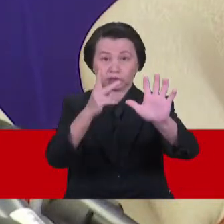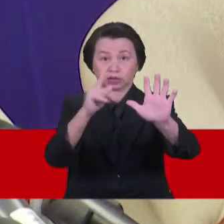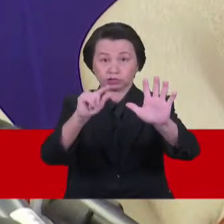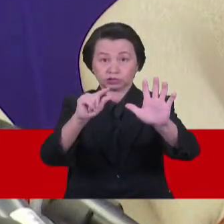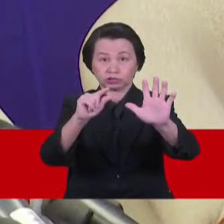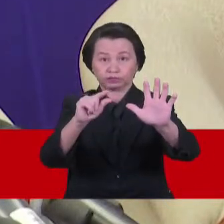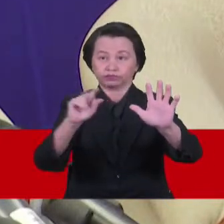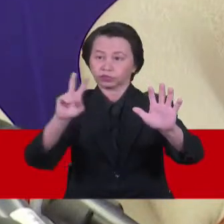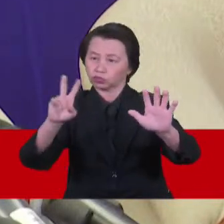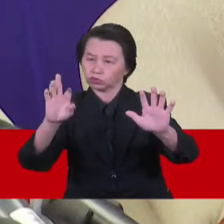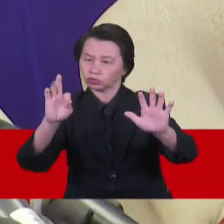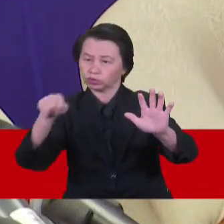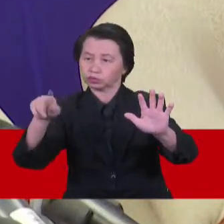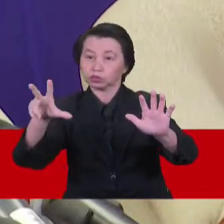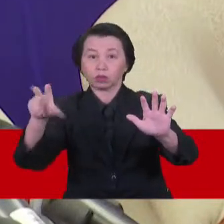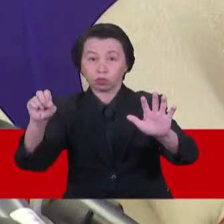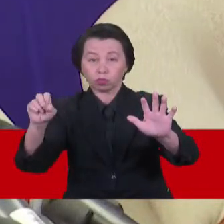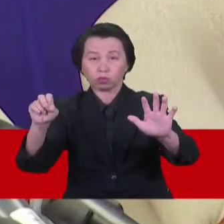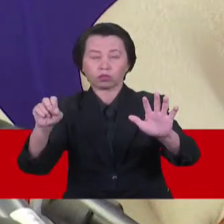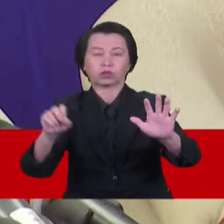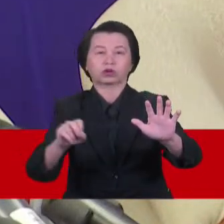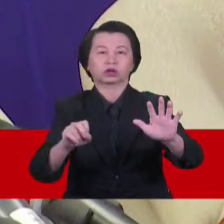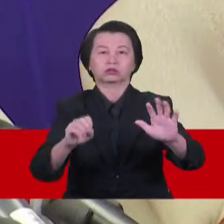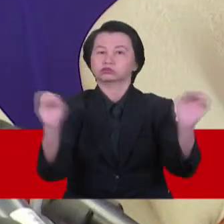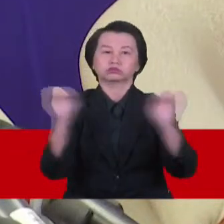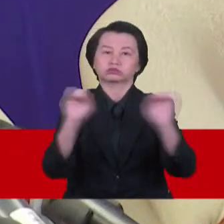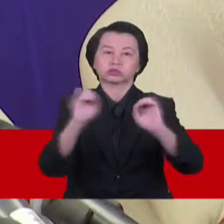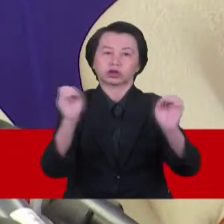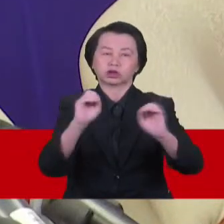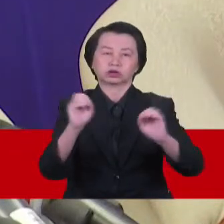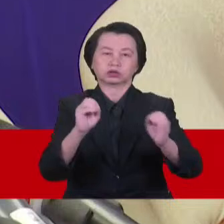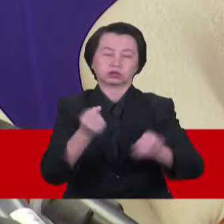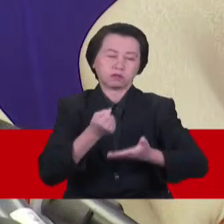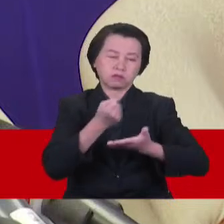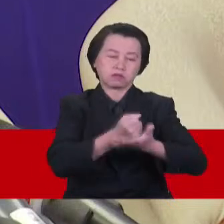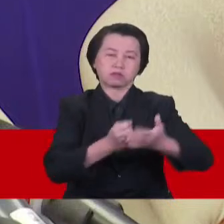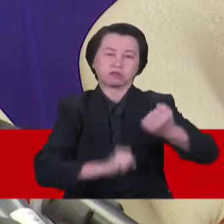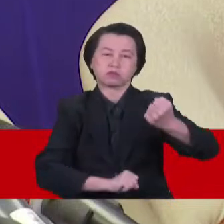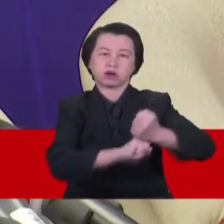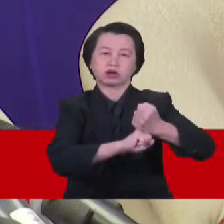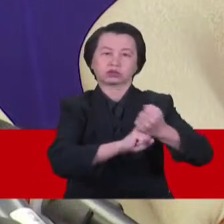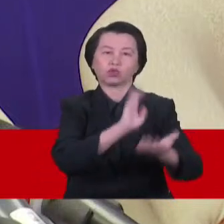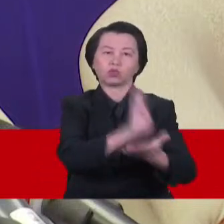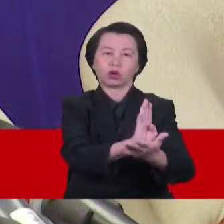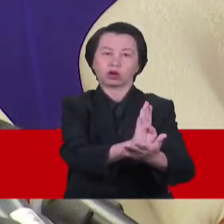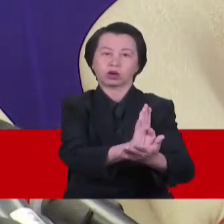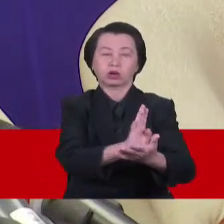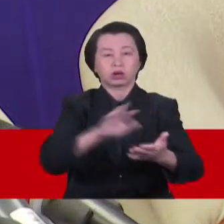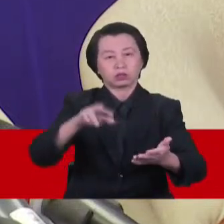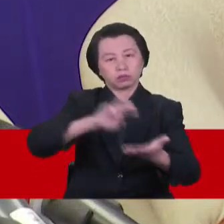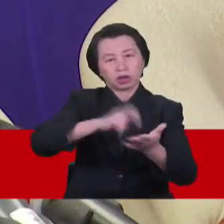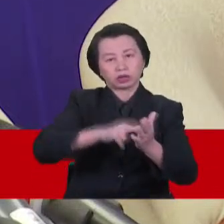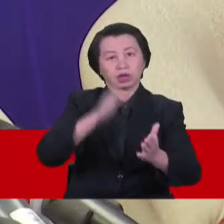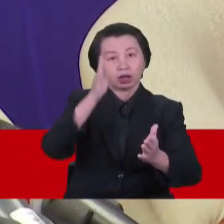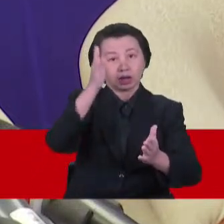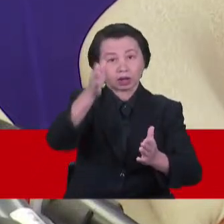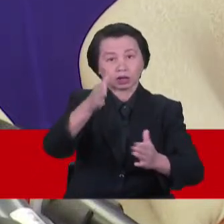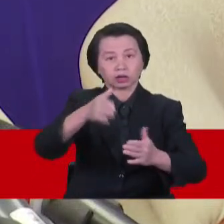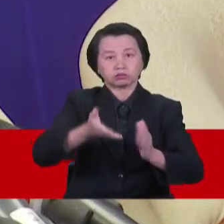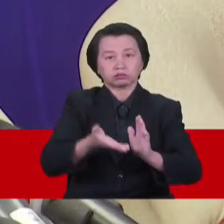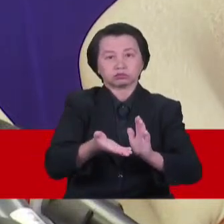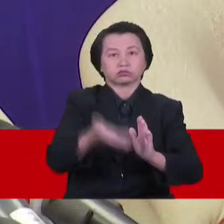yang RM29.70 itu tidak lagi diberi subsidi dan dianggarkan akan naiklah beberapa ringgit